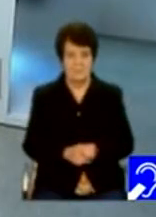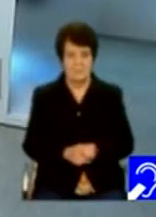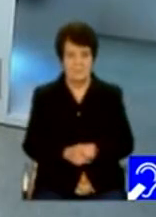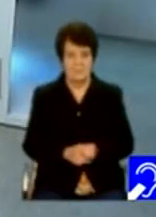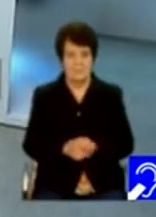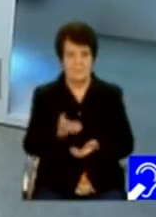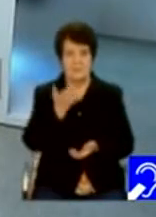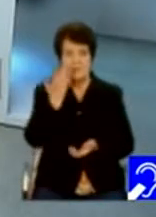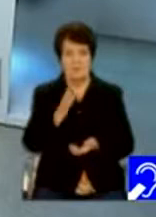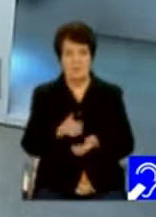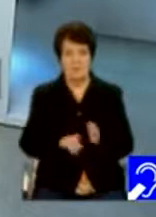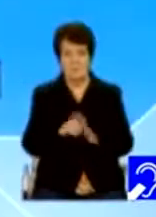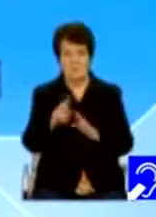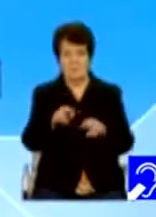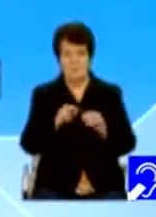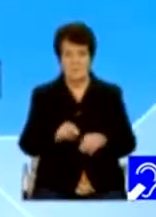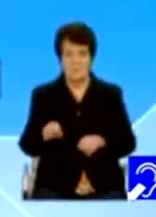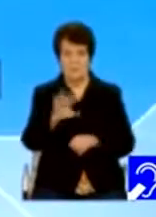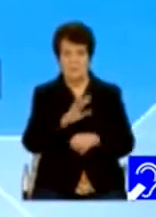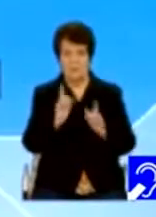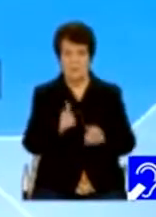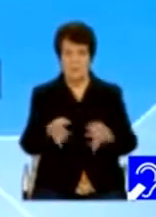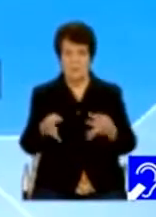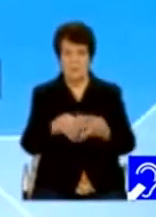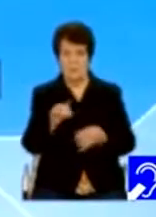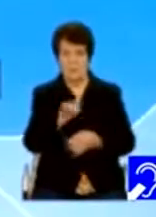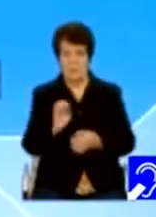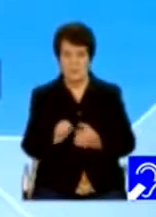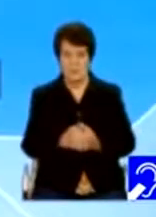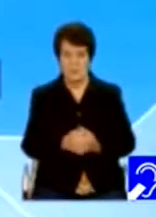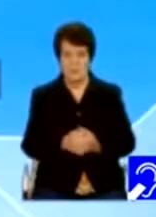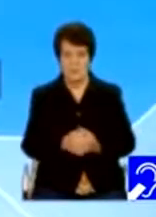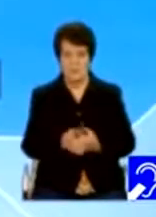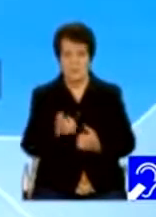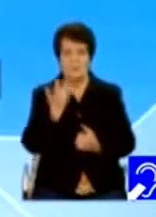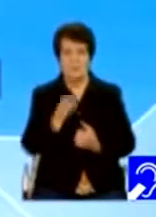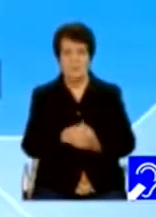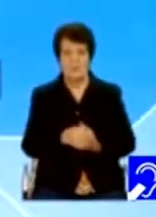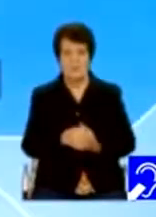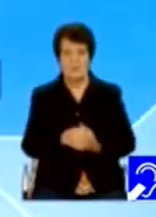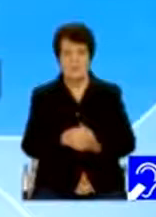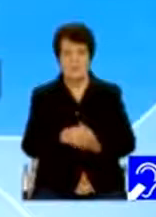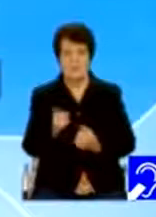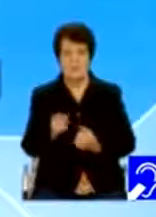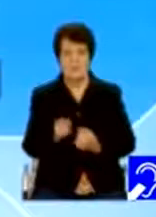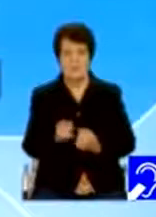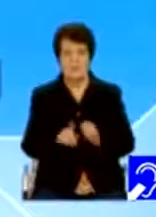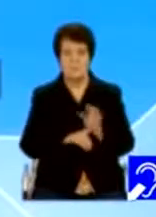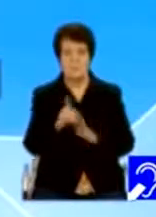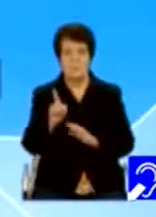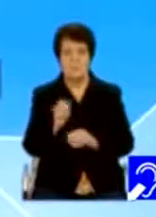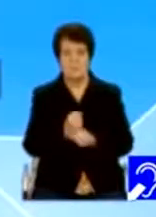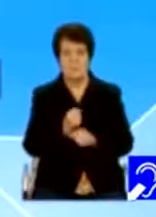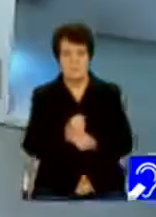Când a fost ratificat de către Parlamentul European acordul de asociere RM-UE și când a intrat pe deplin în vigoare?